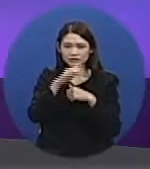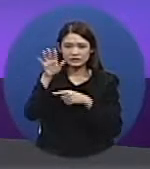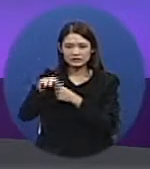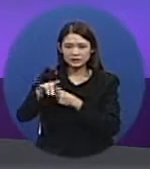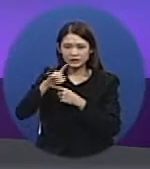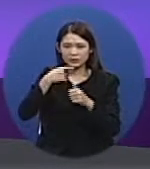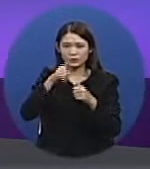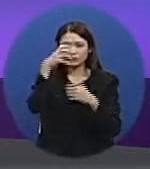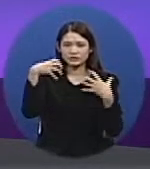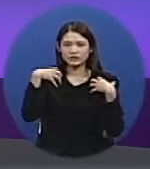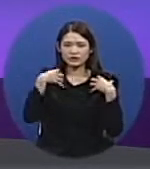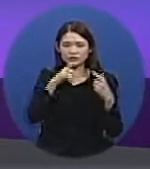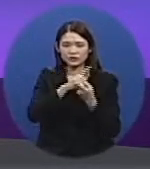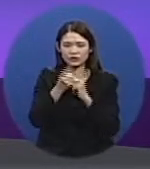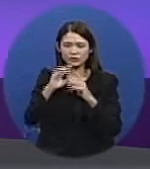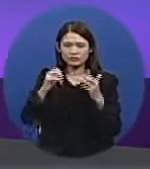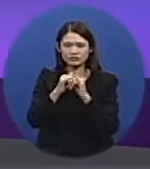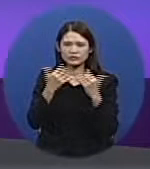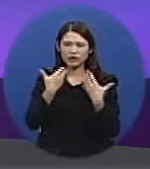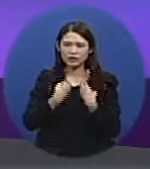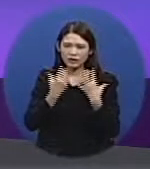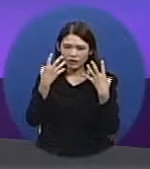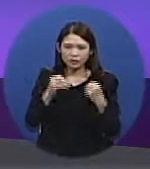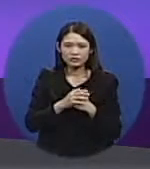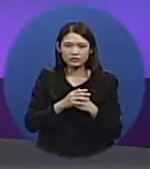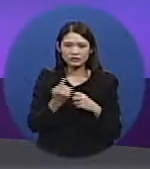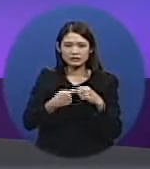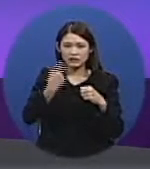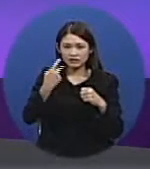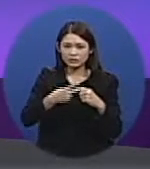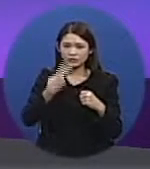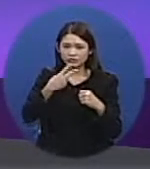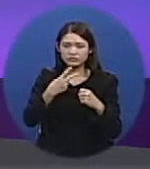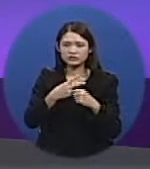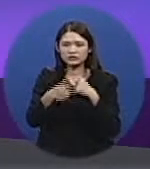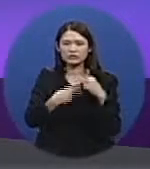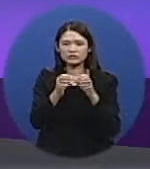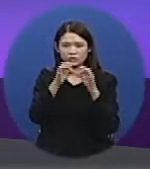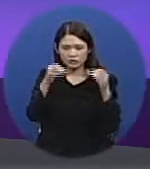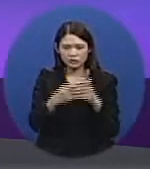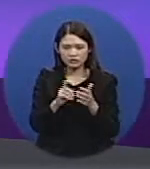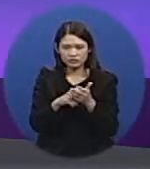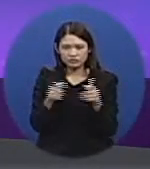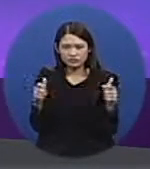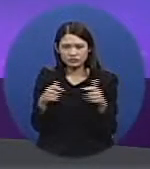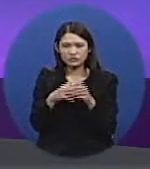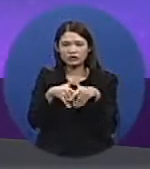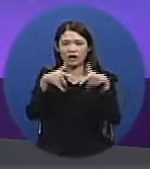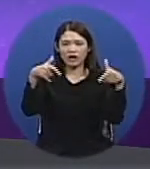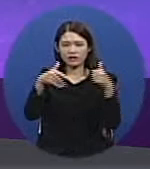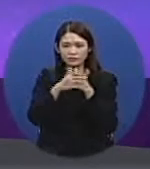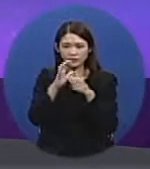보는 국민들의 실망이 큽니다. 그런가 하면 작년, 재작년 두 해 동안엔 급속히 늘어난 보육료를 놓고 시도,